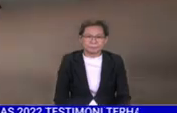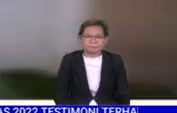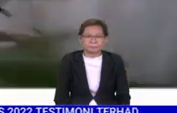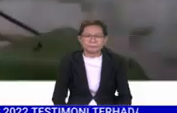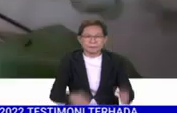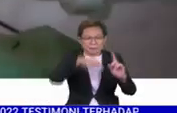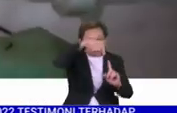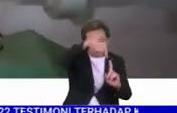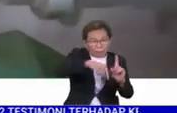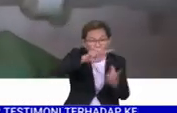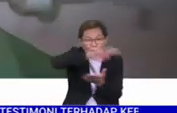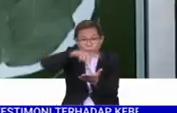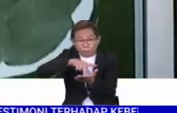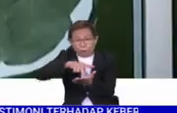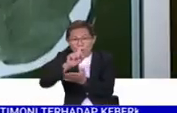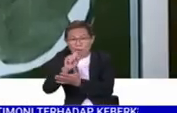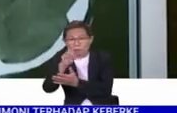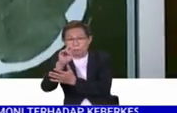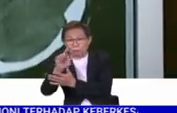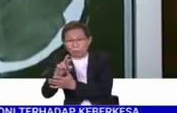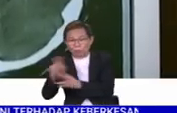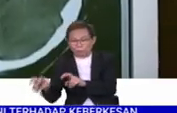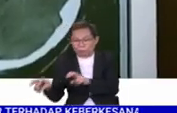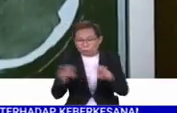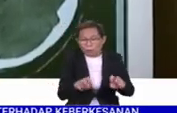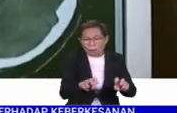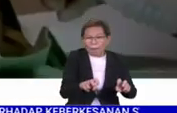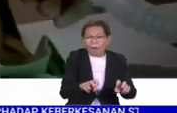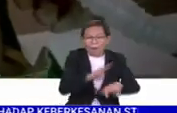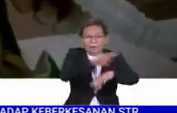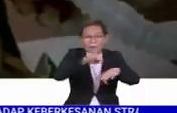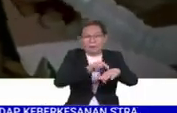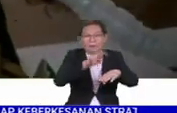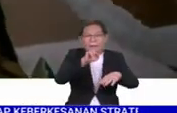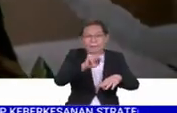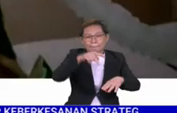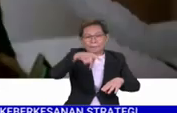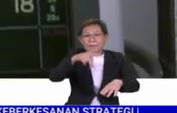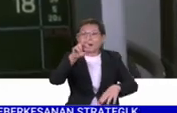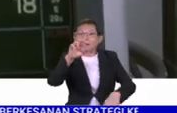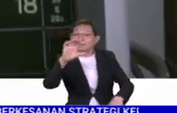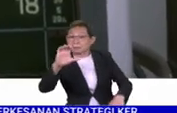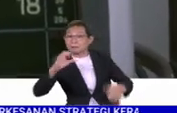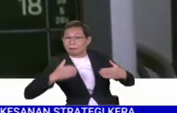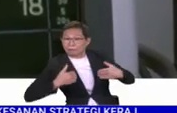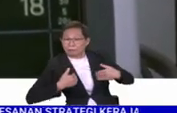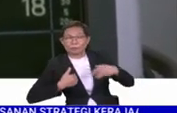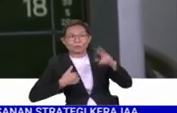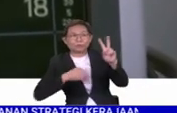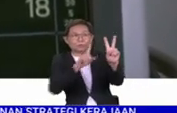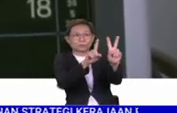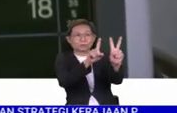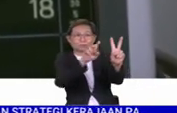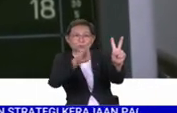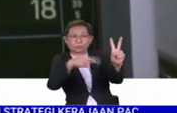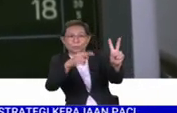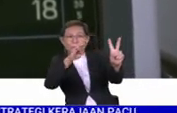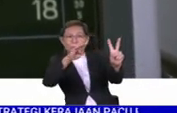Berdasarkan data Pusat Sumber Transplant Nasional NTRC, terdapat